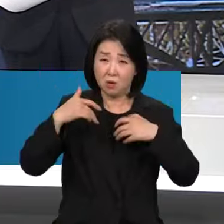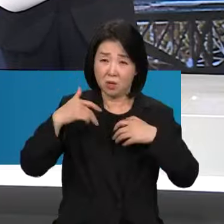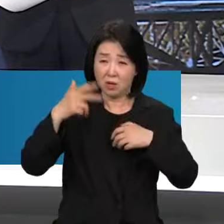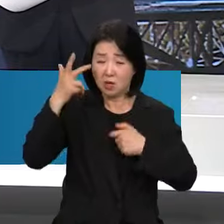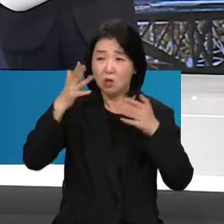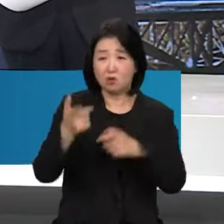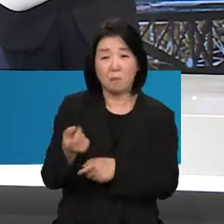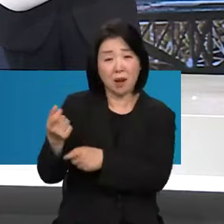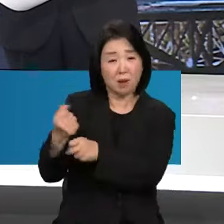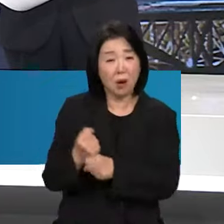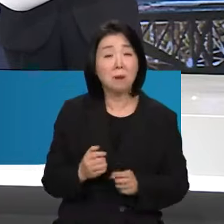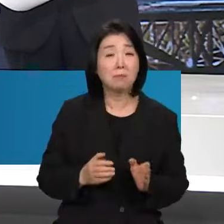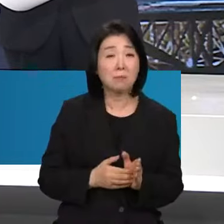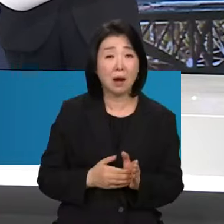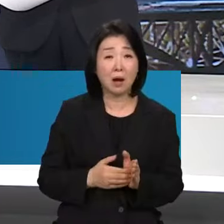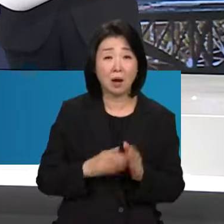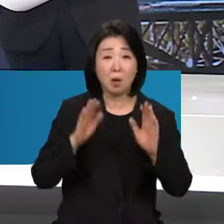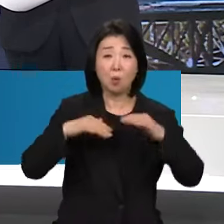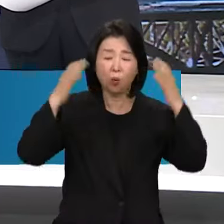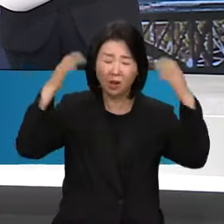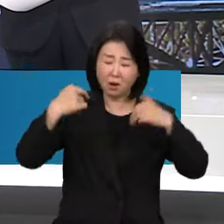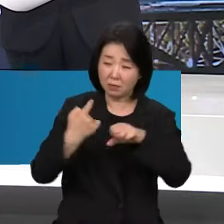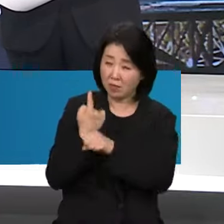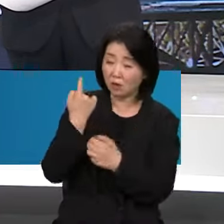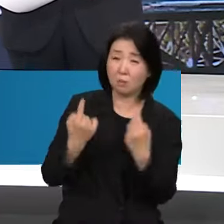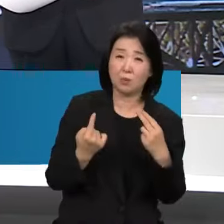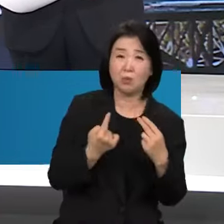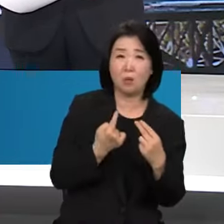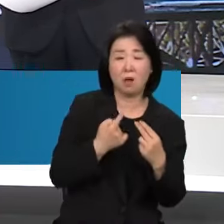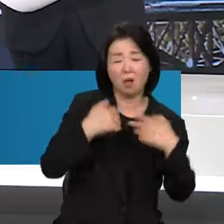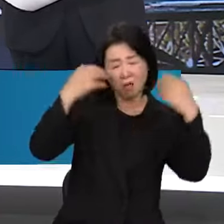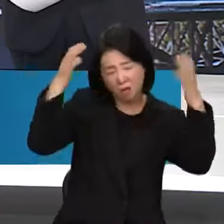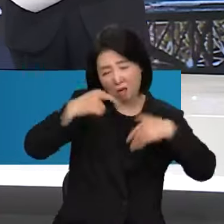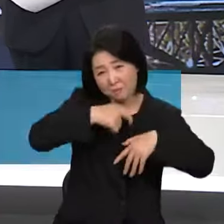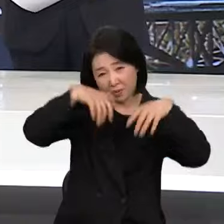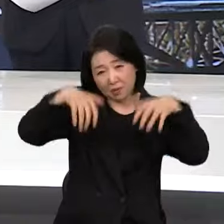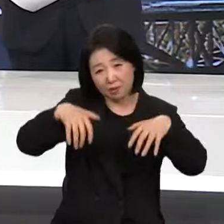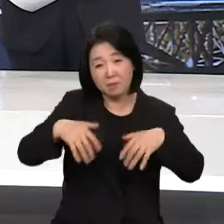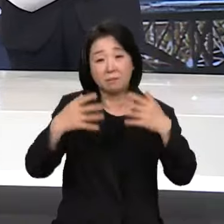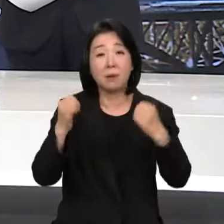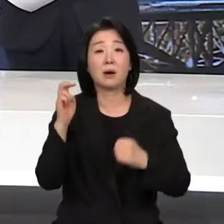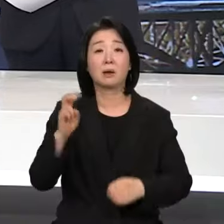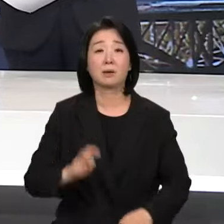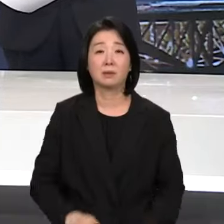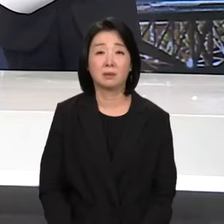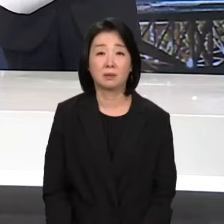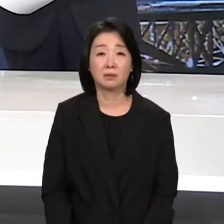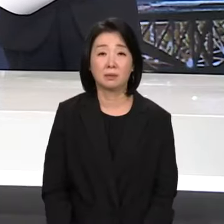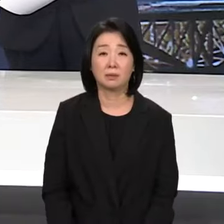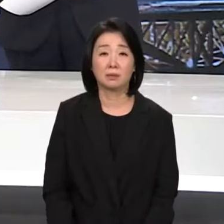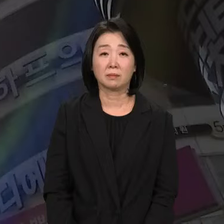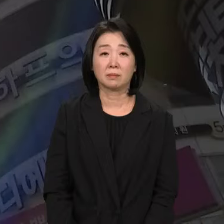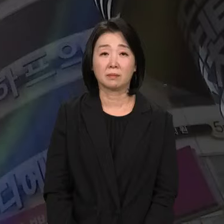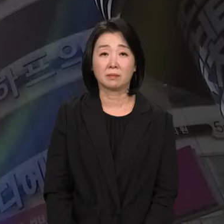건데 올해 여름은 평년보다 더 무덥고 비도 많이 내릴 걸로 예상됩니다. 황예린 기자입니다.